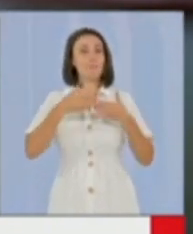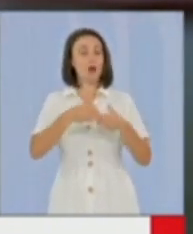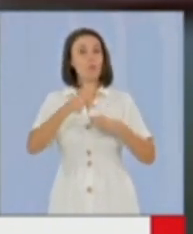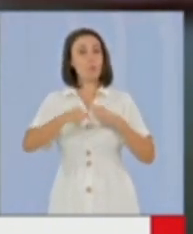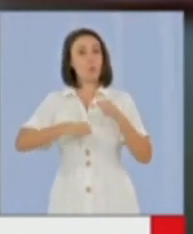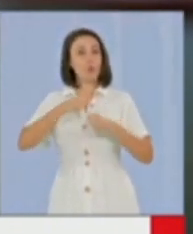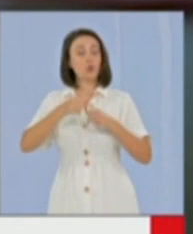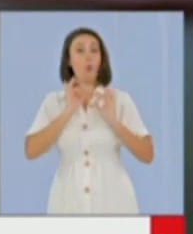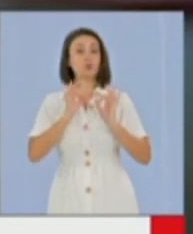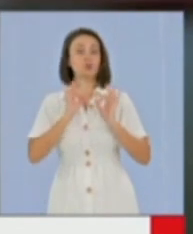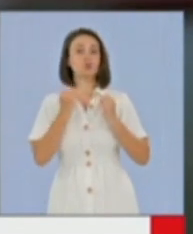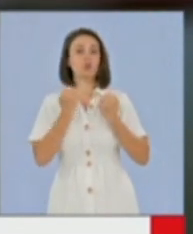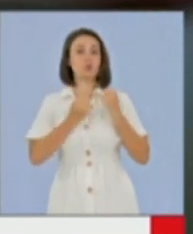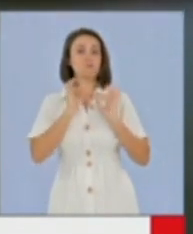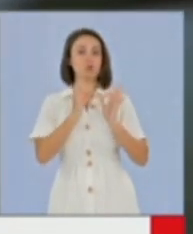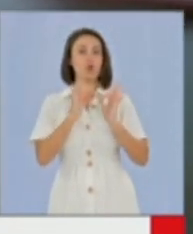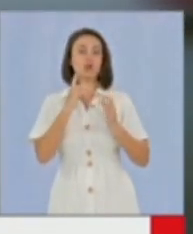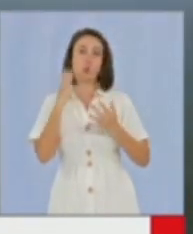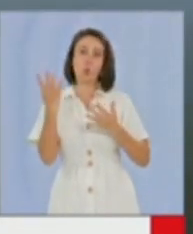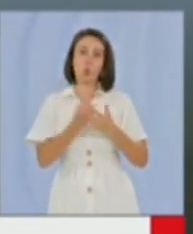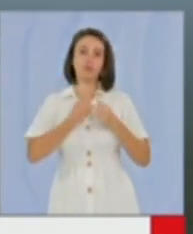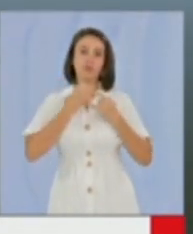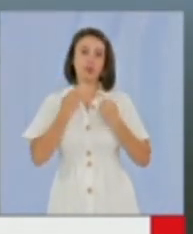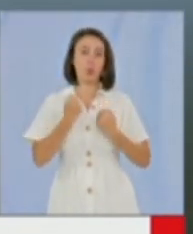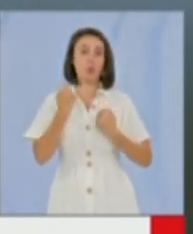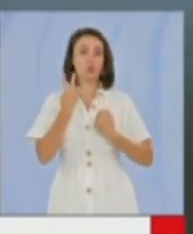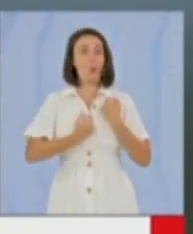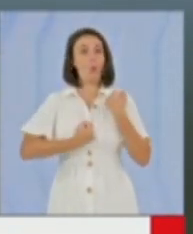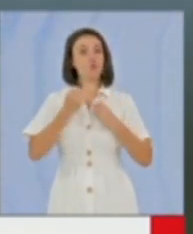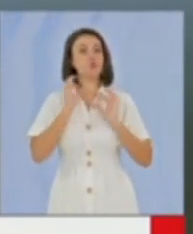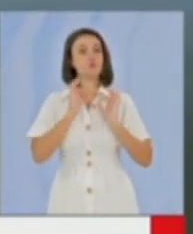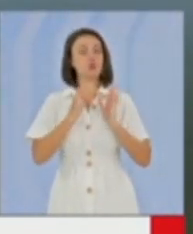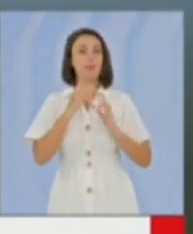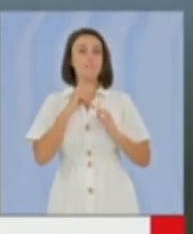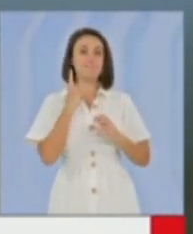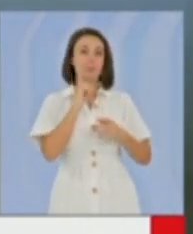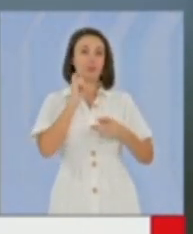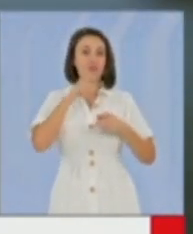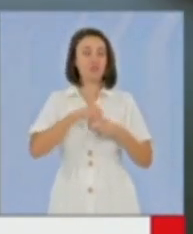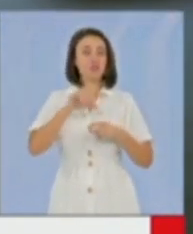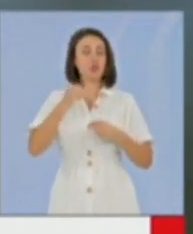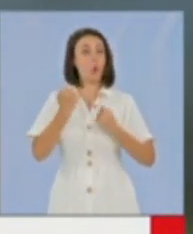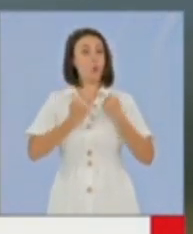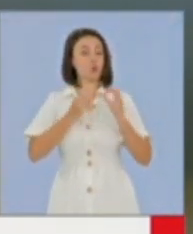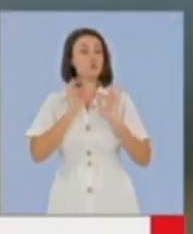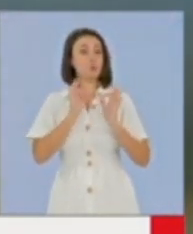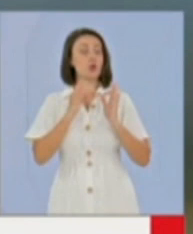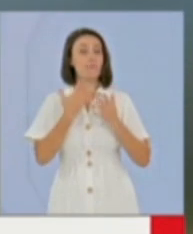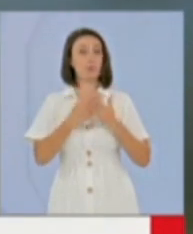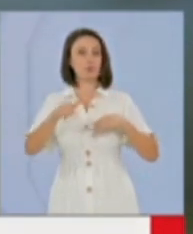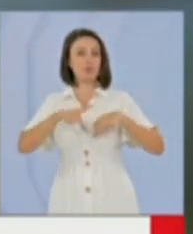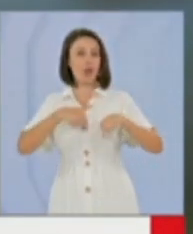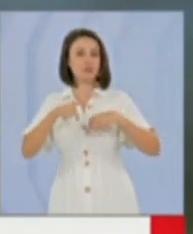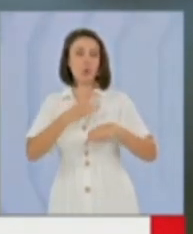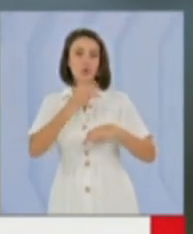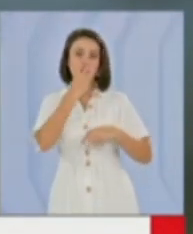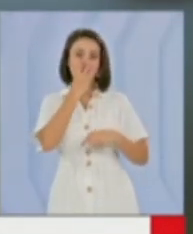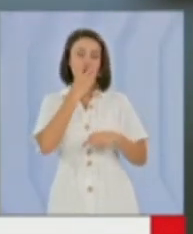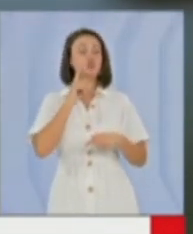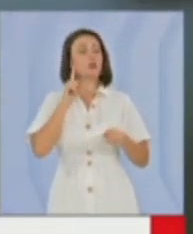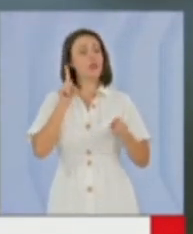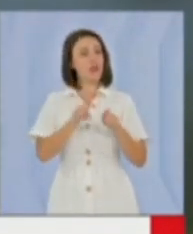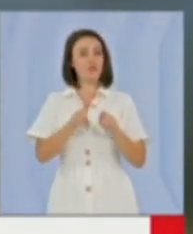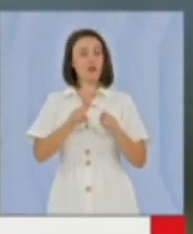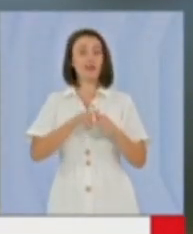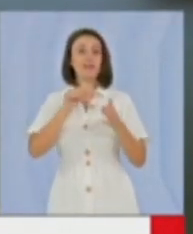o autospecială pentru descarcerări grele două autospeciale pentru prima intervenție și o autospecială pentru transport scafandri de